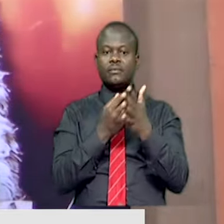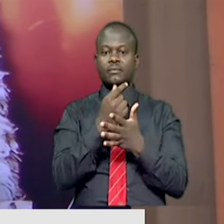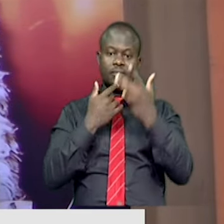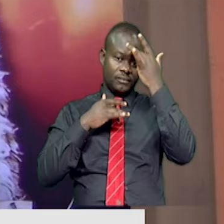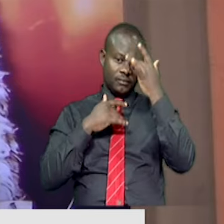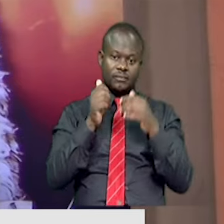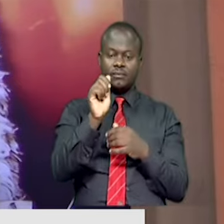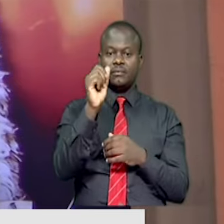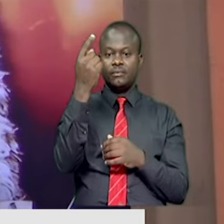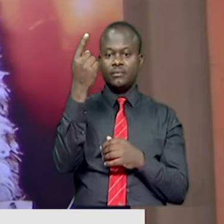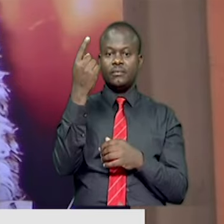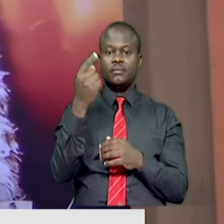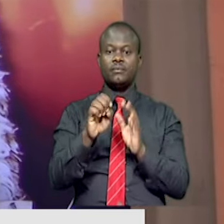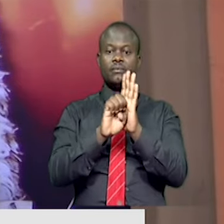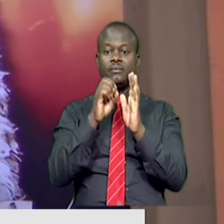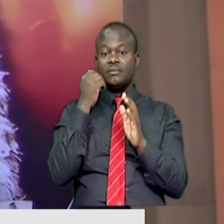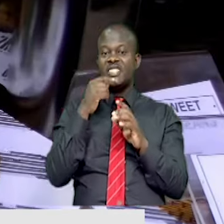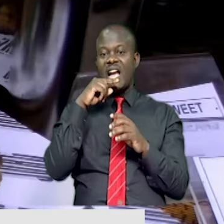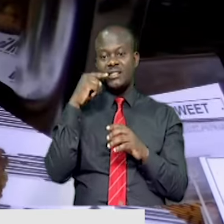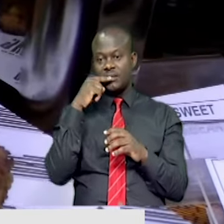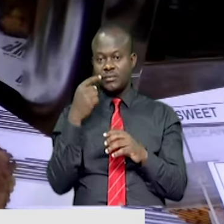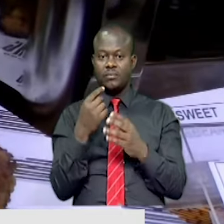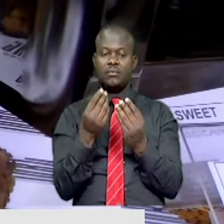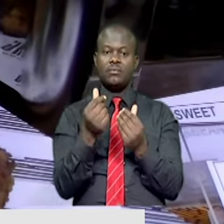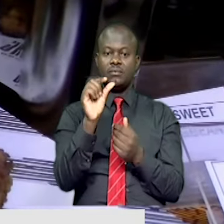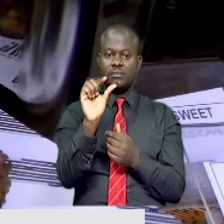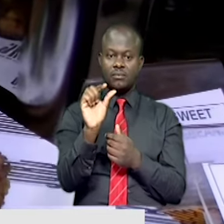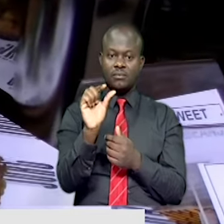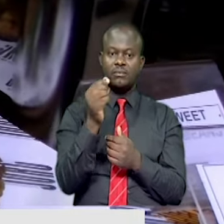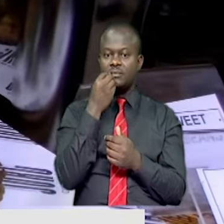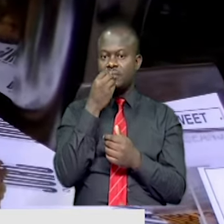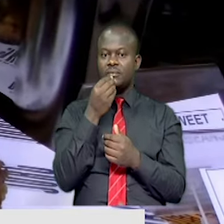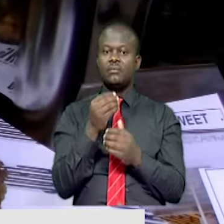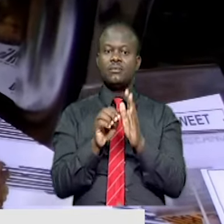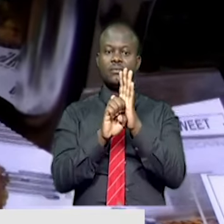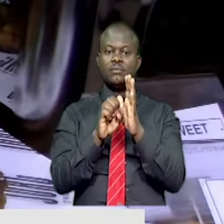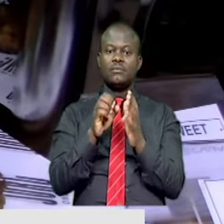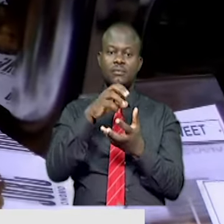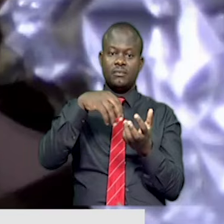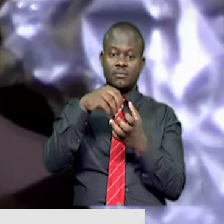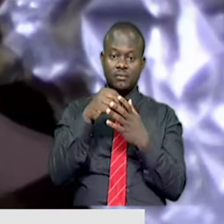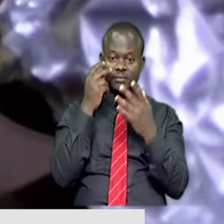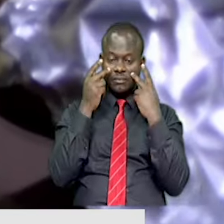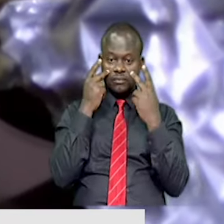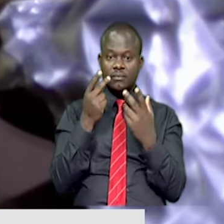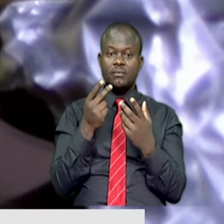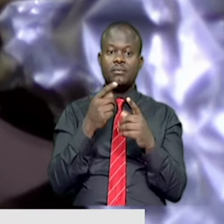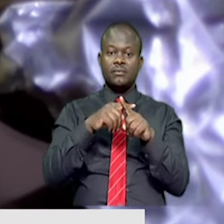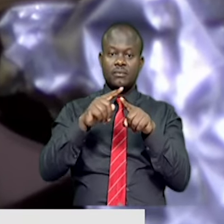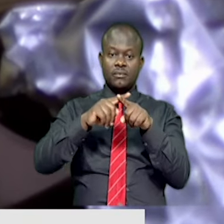cyambere. Nk'urugero yari inyama ziba zumutse, yari ibiryo bya Kinyarwanda imvange, usanga imvange tuvuge